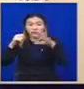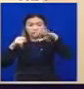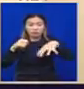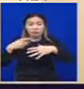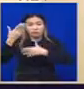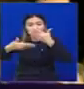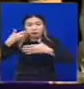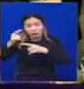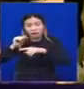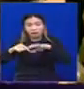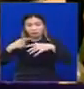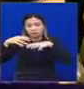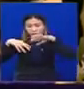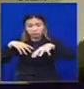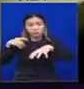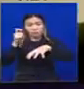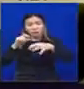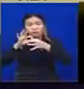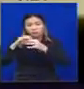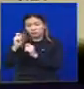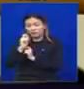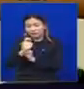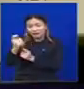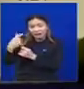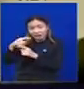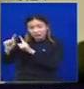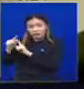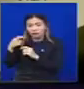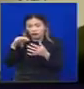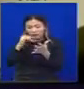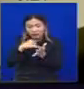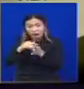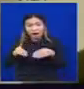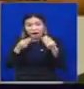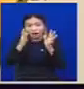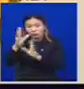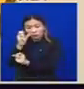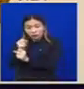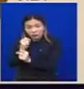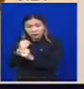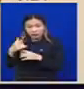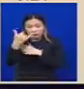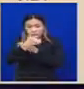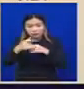สภาอุตสาหกรรมและสภาองค์การนายจ้างแห่งประเทศไทยให้อำนวยความสะดวกแก่ลูกจ้างที่ประสง